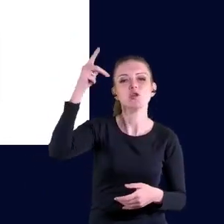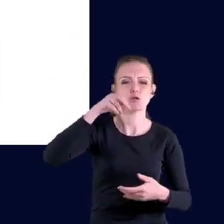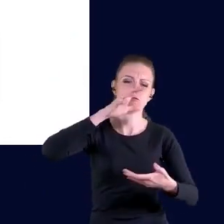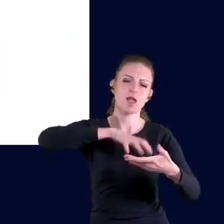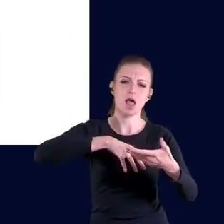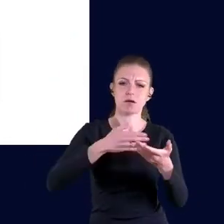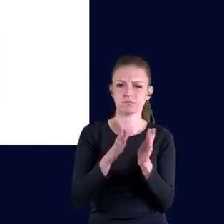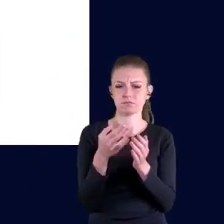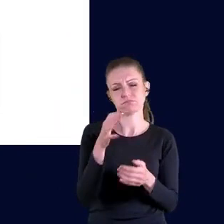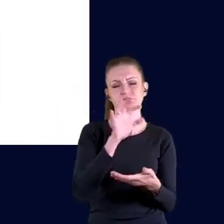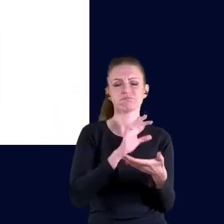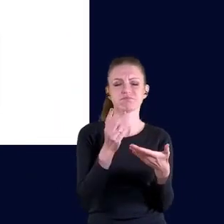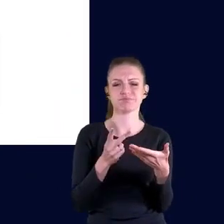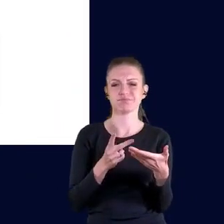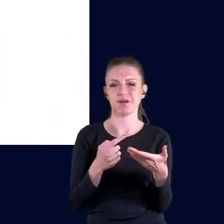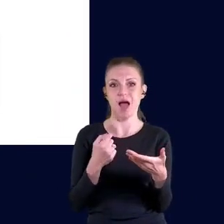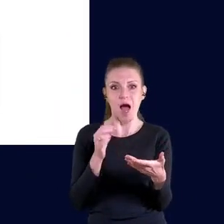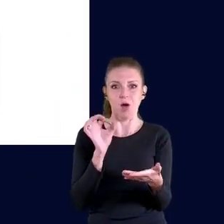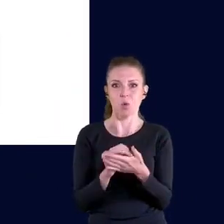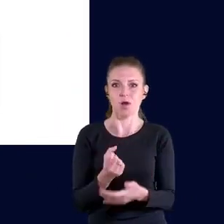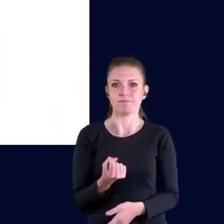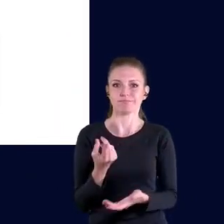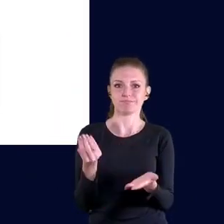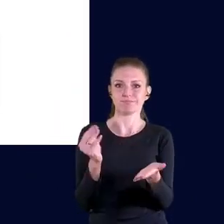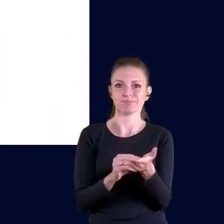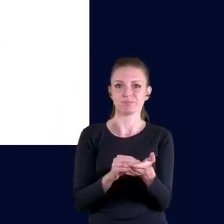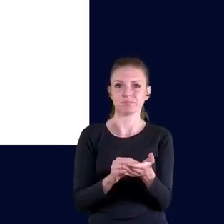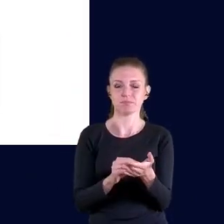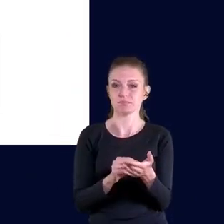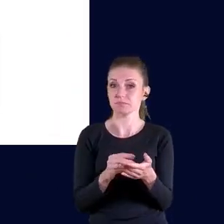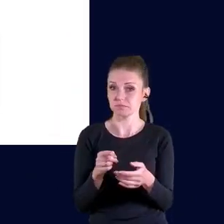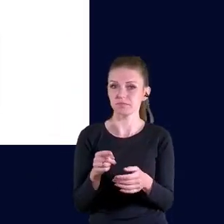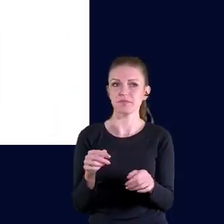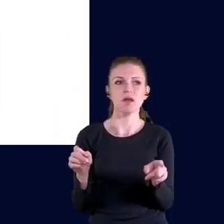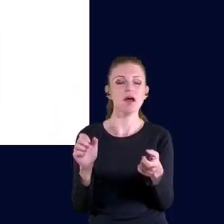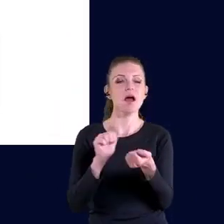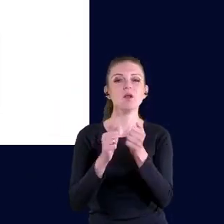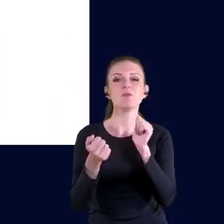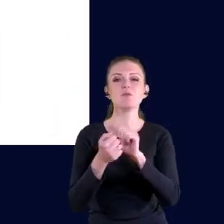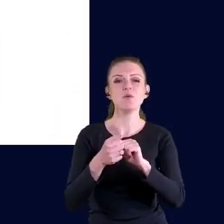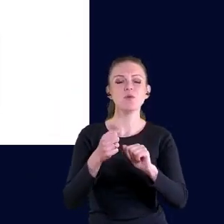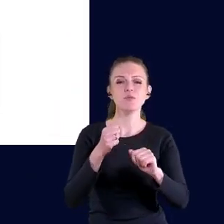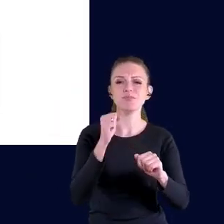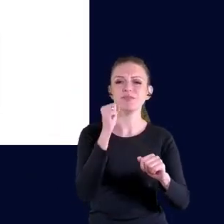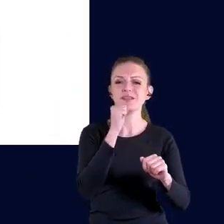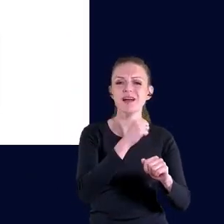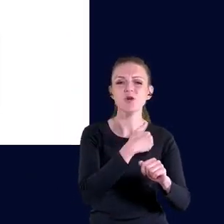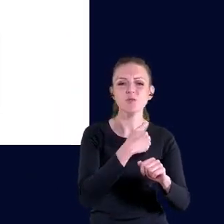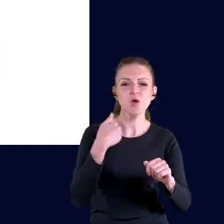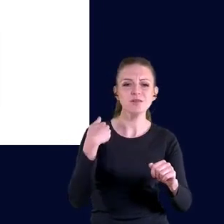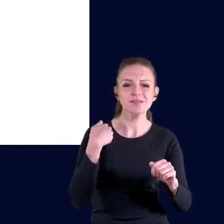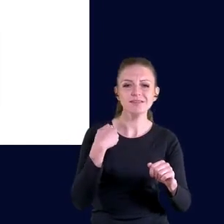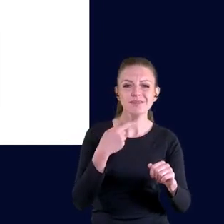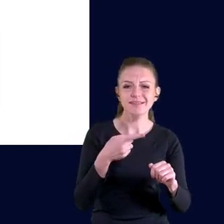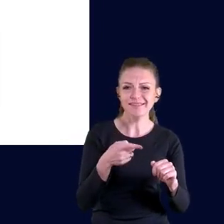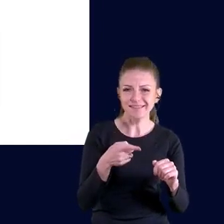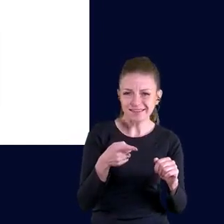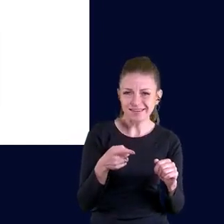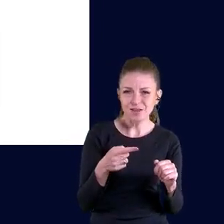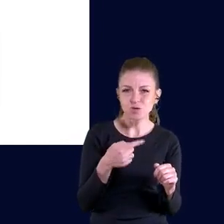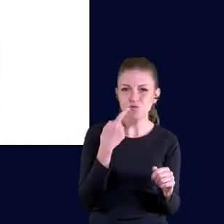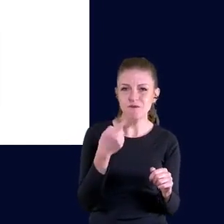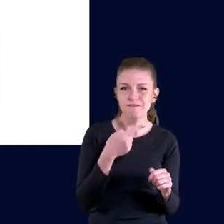również teksty staropolskie staroangielskie na dole mają państwo przykład